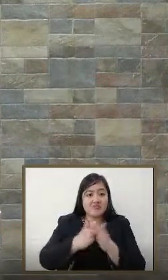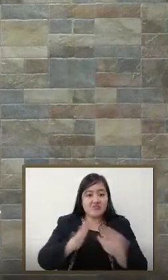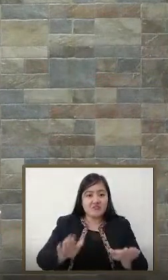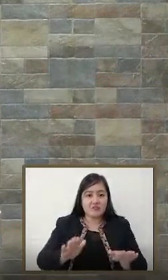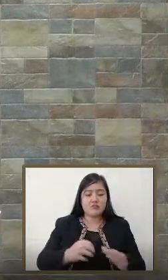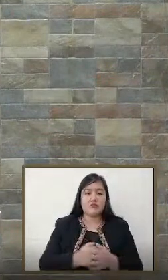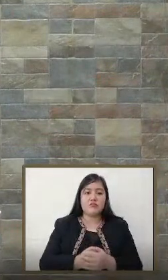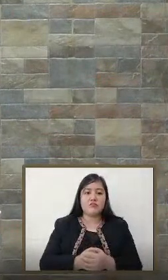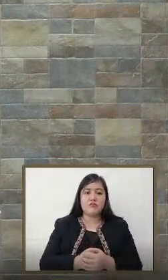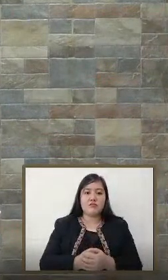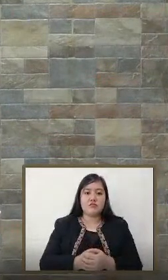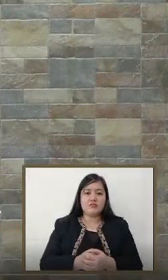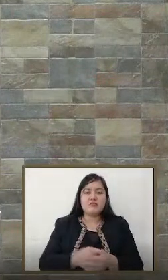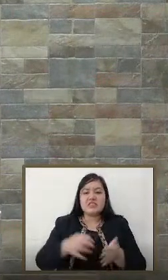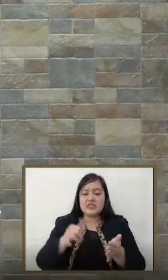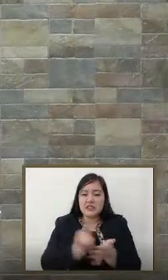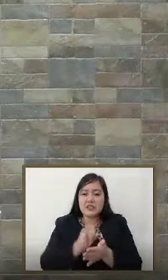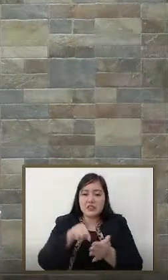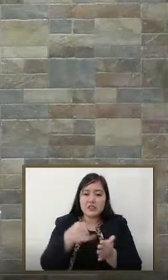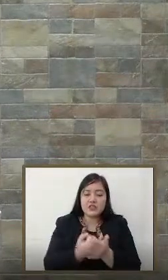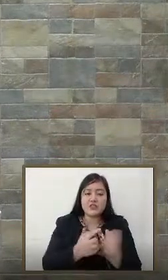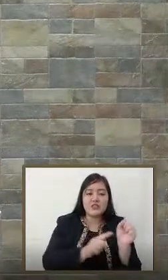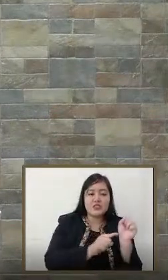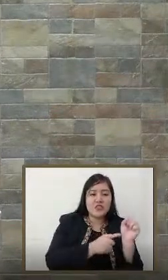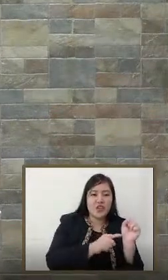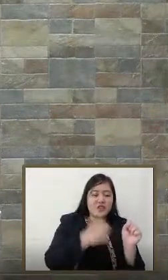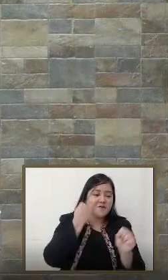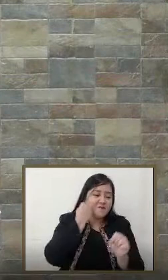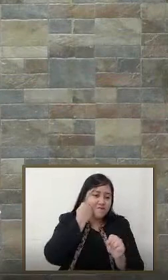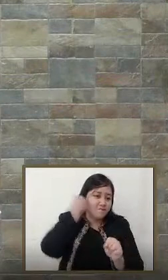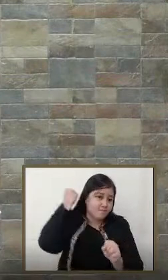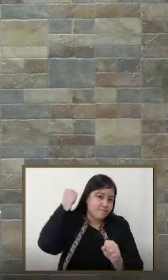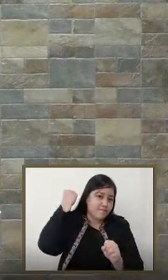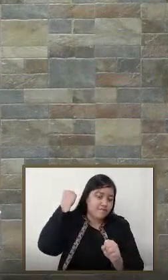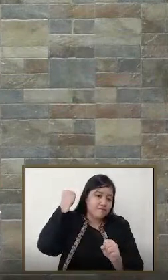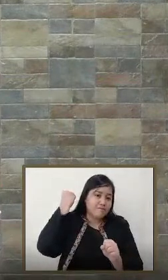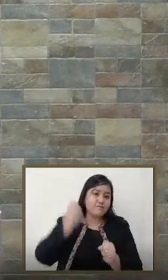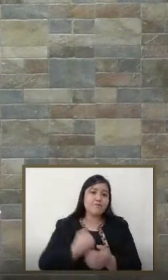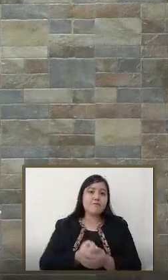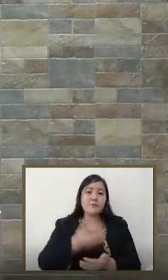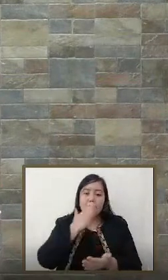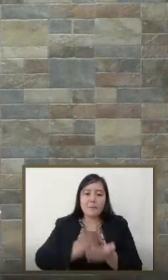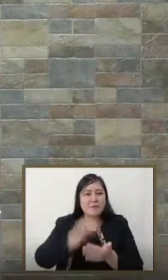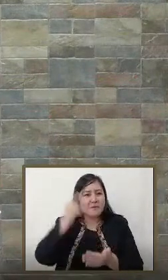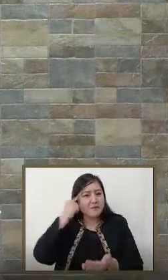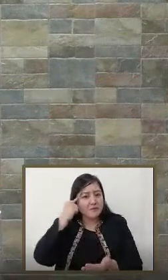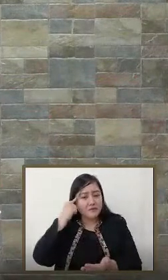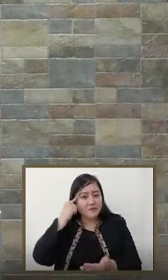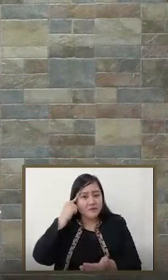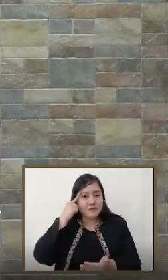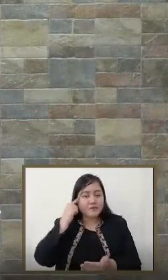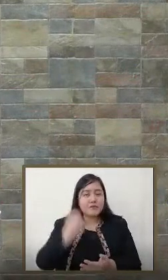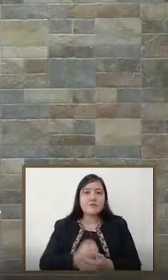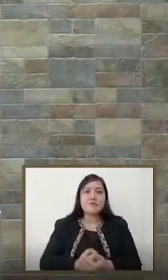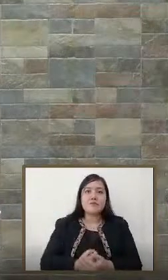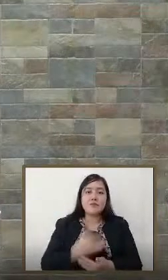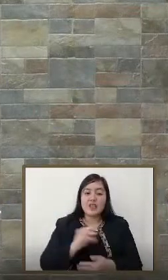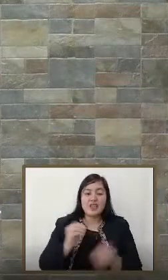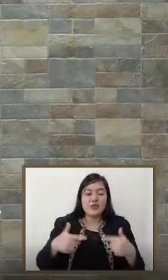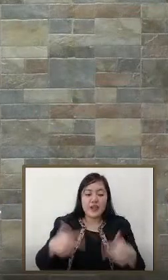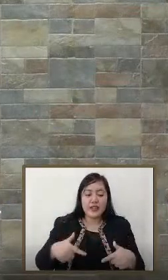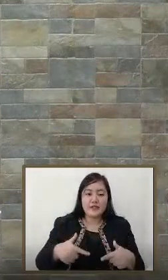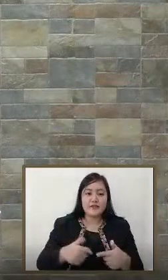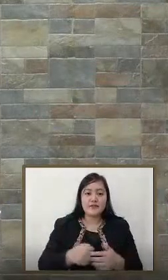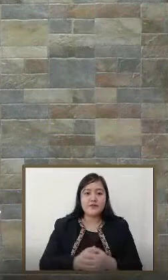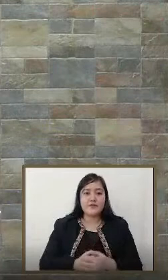See, nag-i-ignite lamang ho yan ng rebellion, nag-i-ignite lamang yan ng away, nag-i-ignite lamang ho yan ng... Anong papakinabangin mo sa